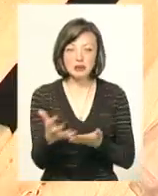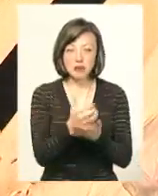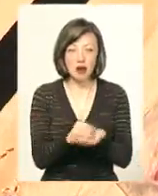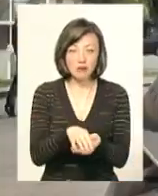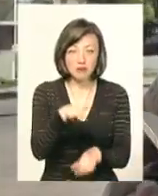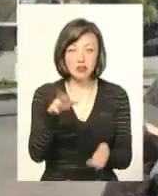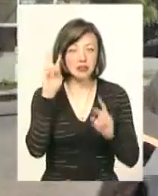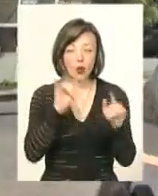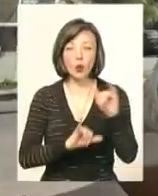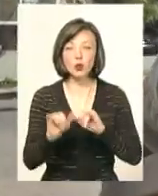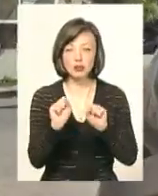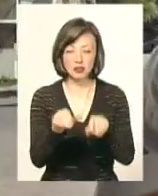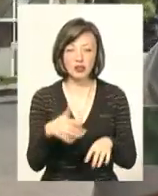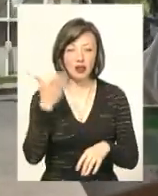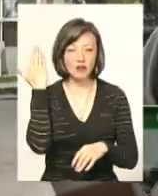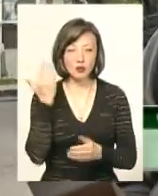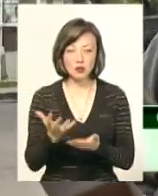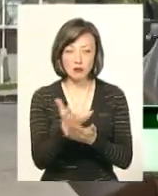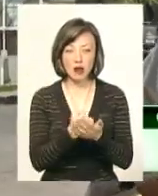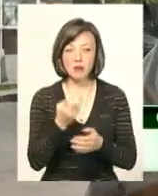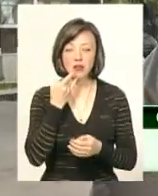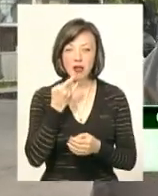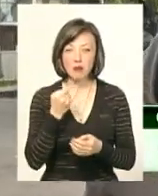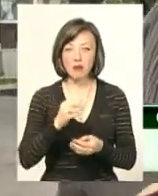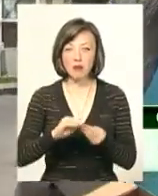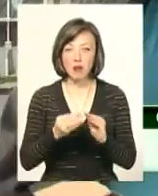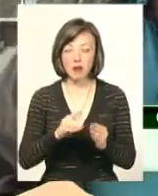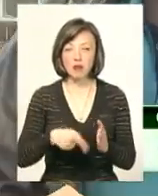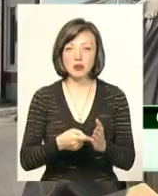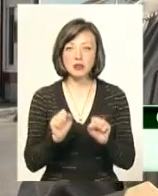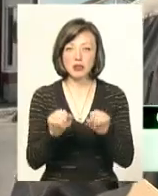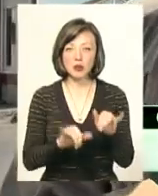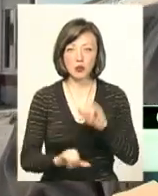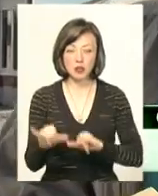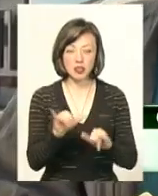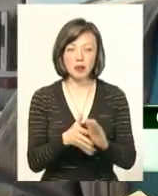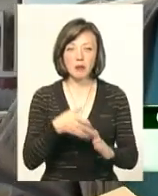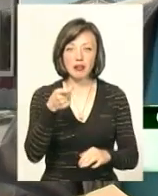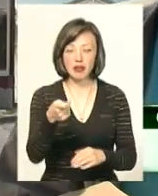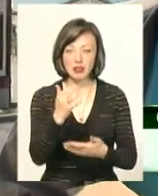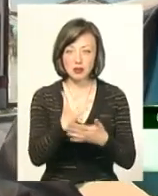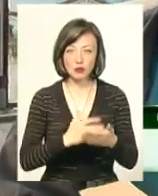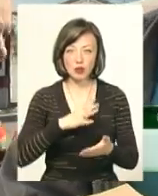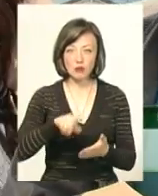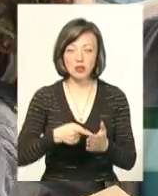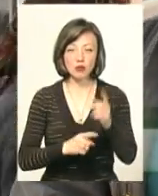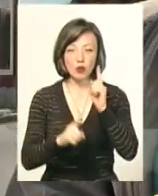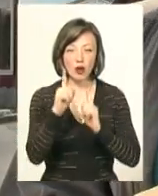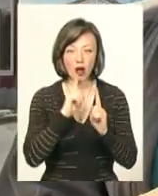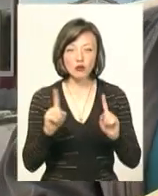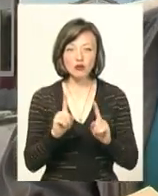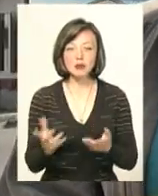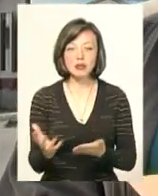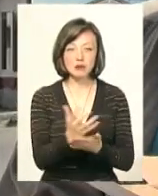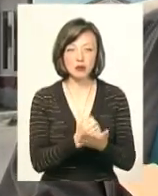не знає. Вже давно збираються батарейки і проблема в місті їх здати десь. І петиції були в міську раду, щоб